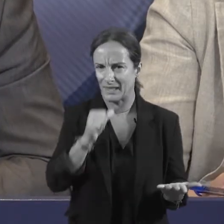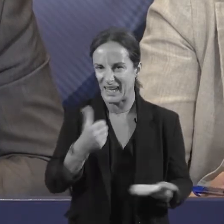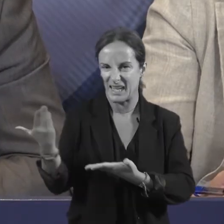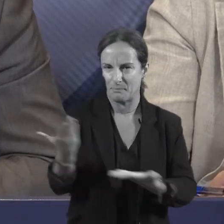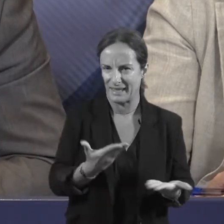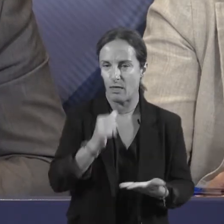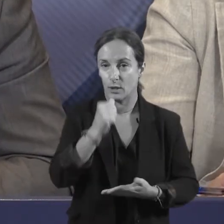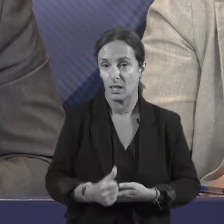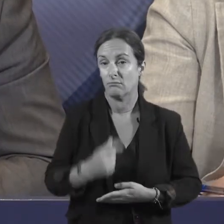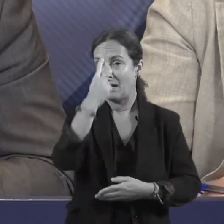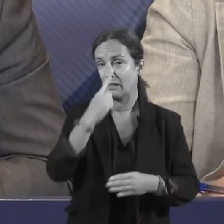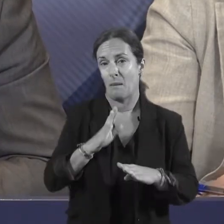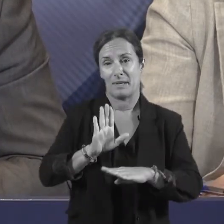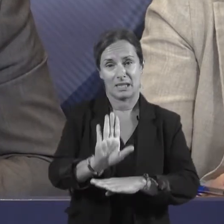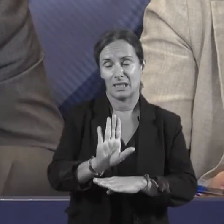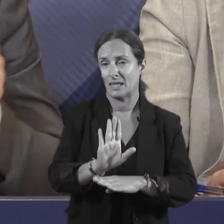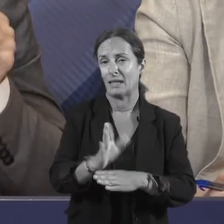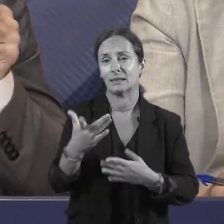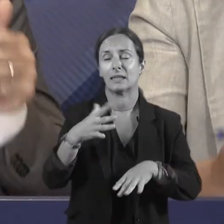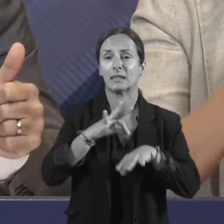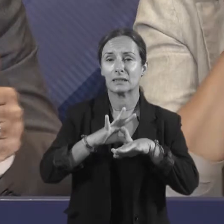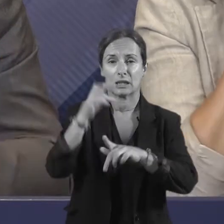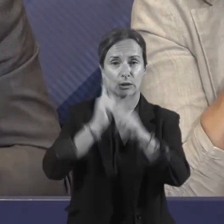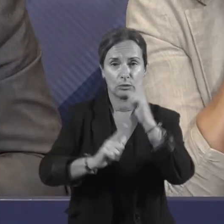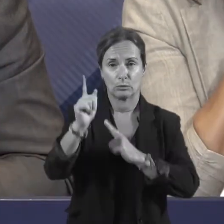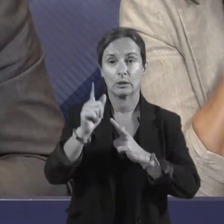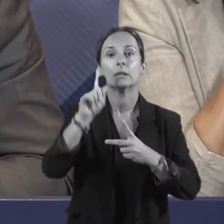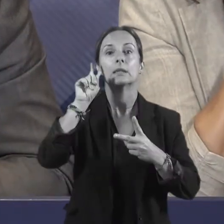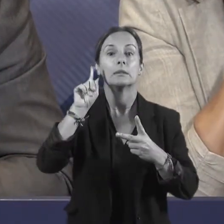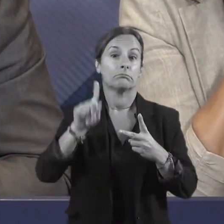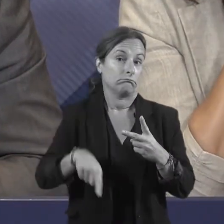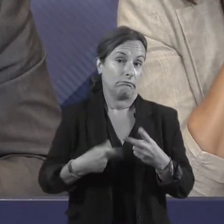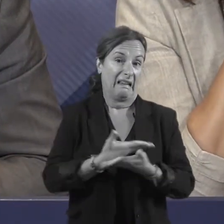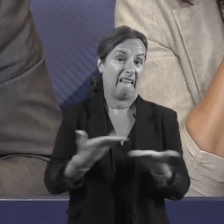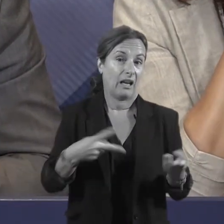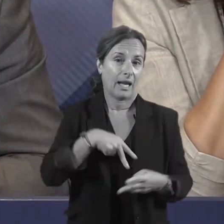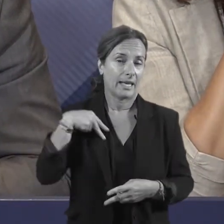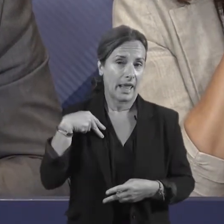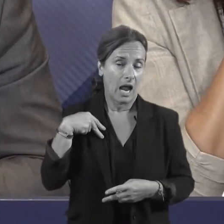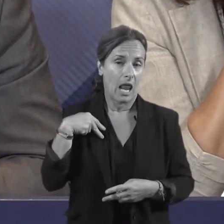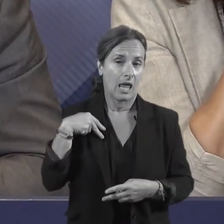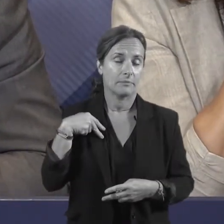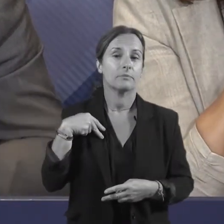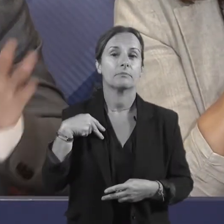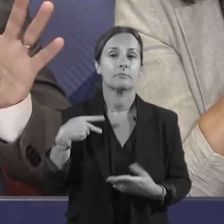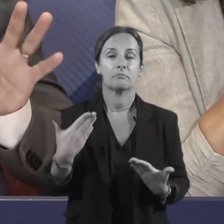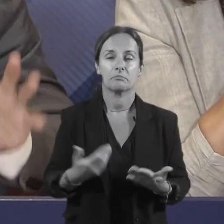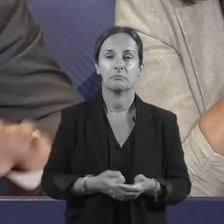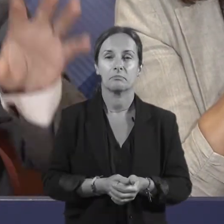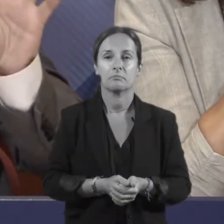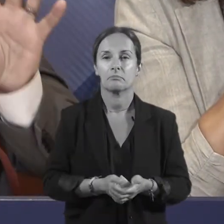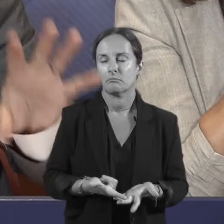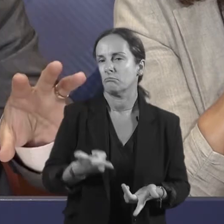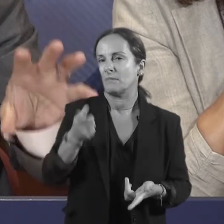representants fonamentalment dels següents perfils. Prescriptors dels àmbits turístics en general i productes, que són